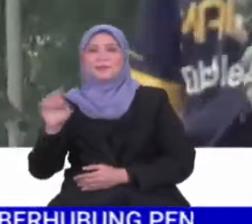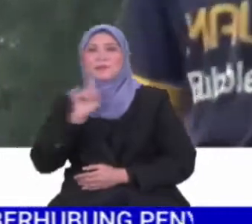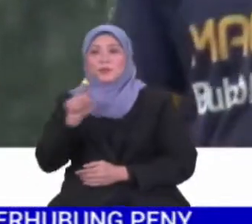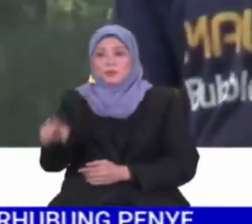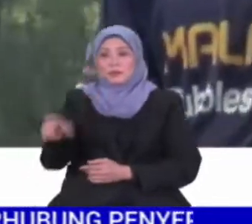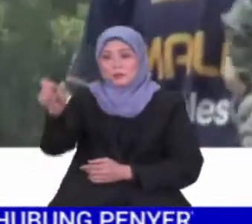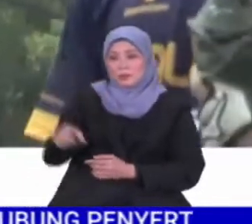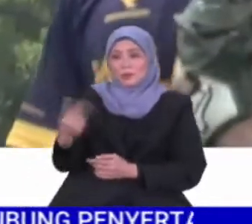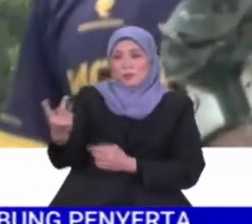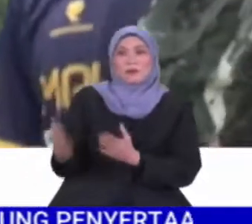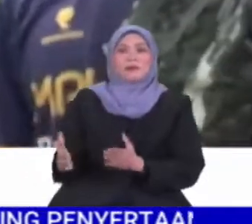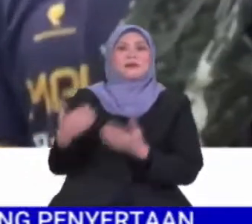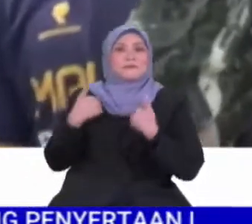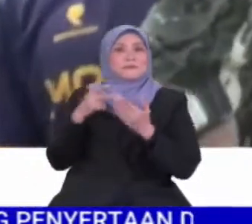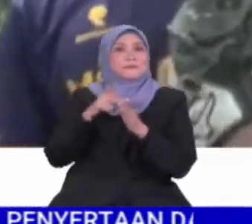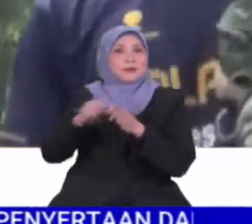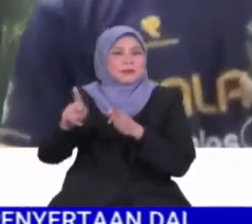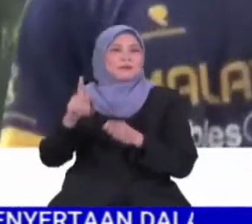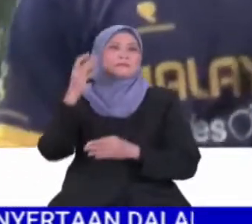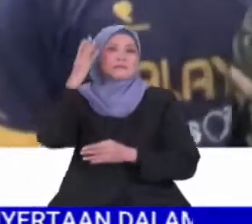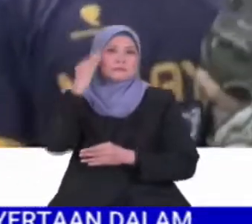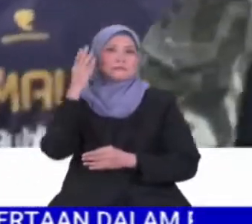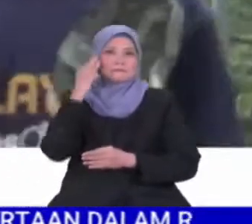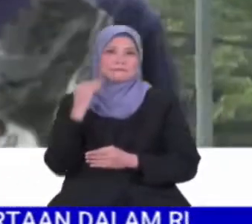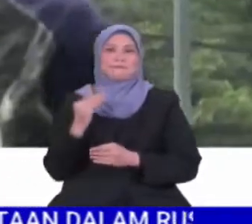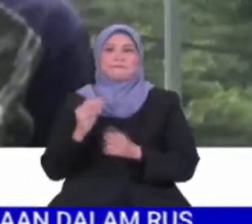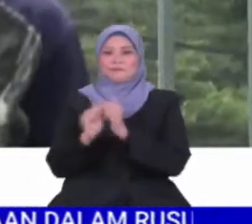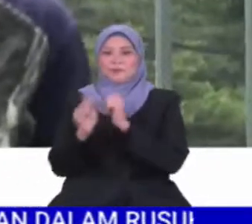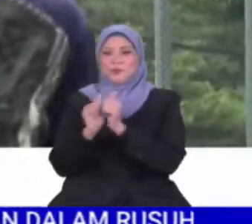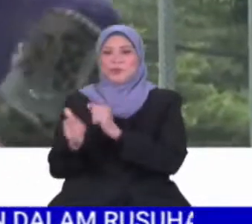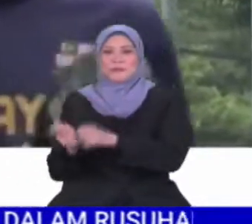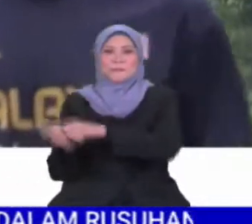memiliki pengalaman dan kepakaran yang luas dalam sukan